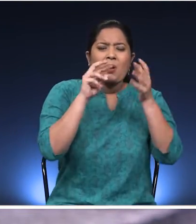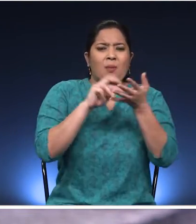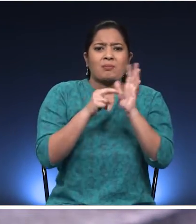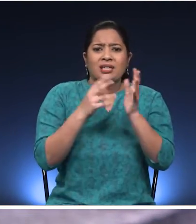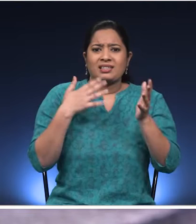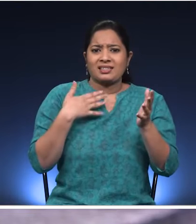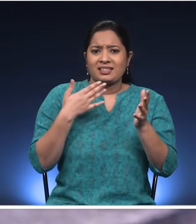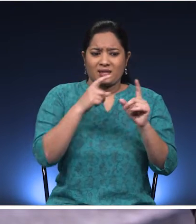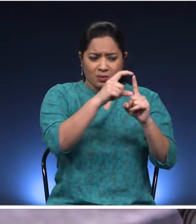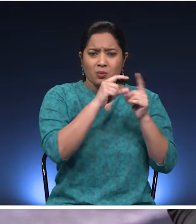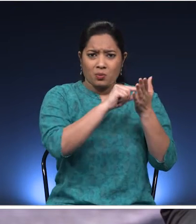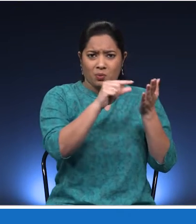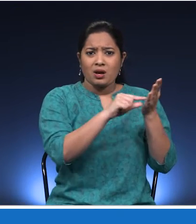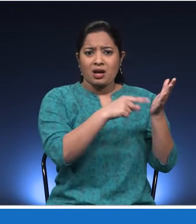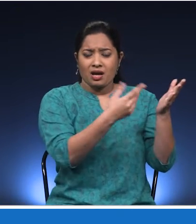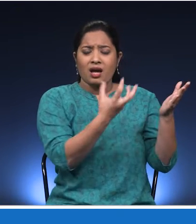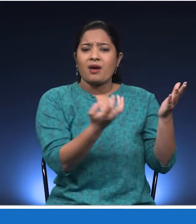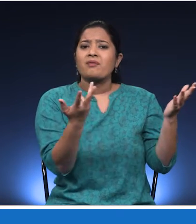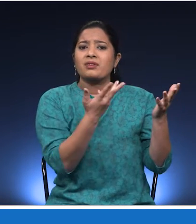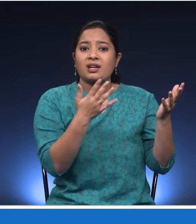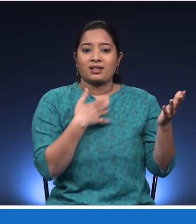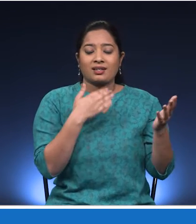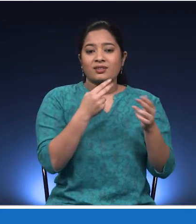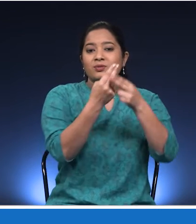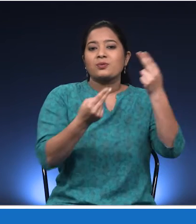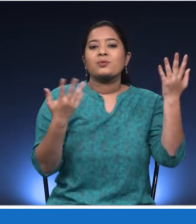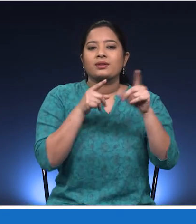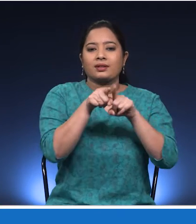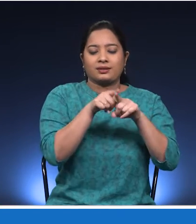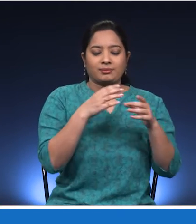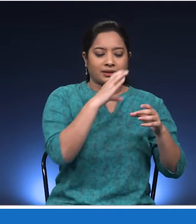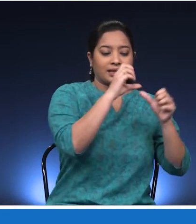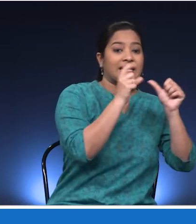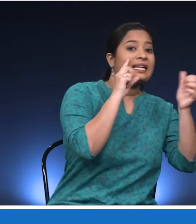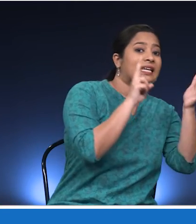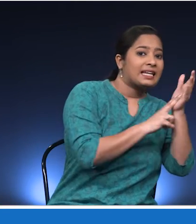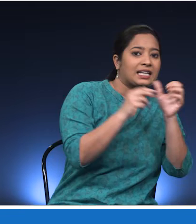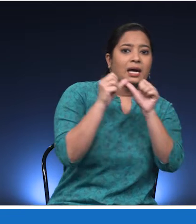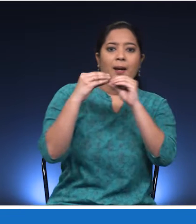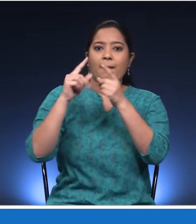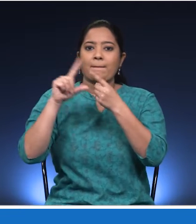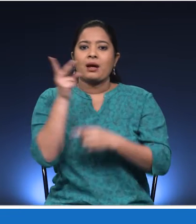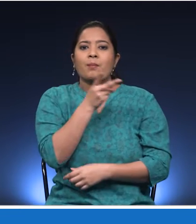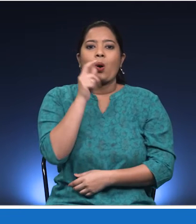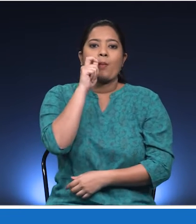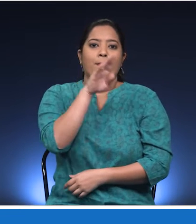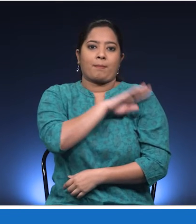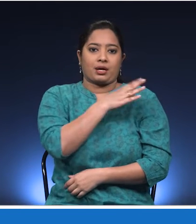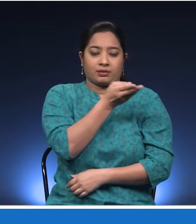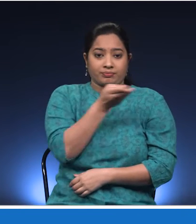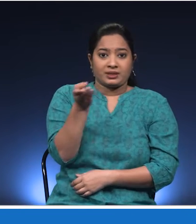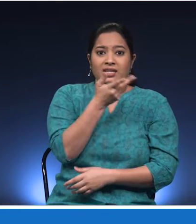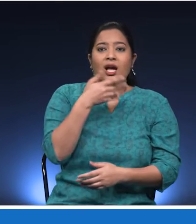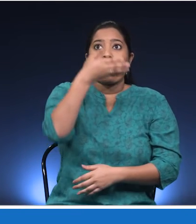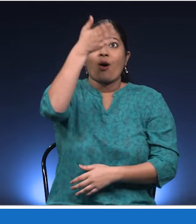हम परमेश्वर के वचन से जैसे हम देखते हैं, हाबिल और काइन दो सगे भाई थे और दोनों ही परमेश्वर के सामने